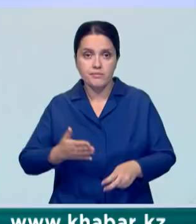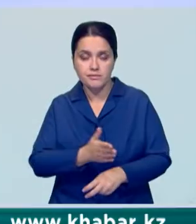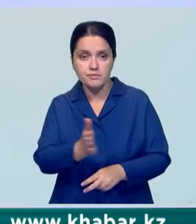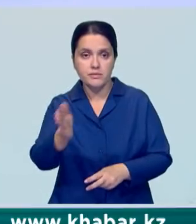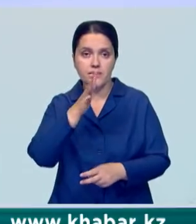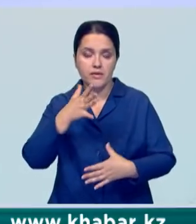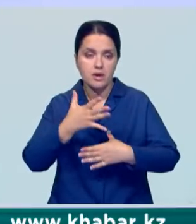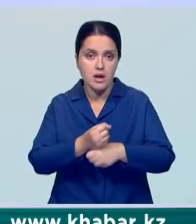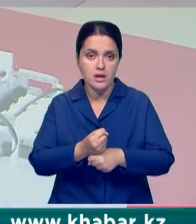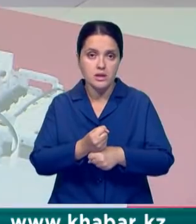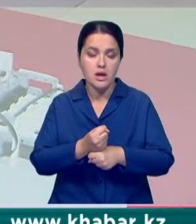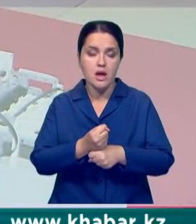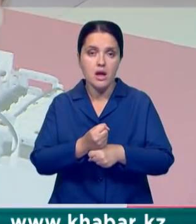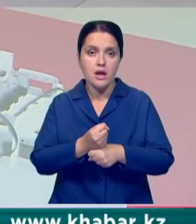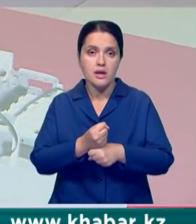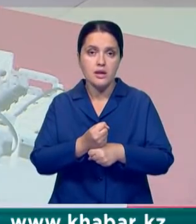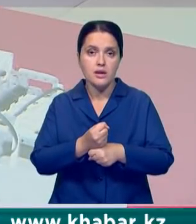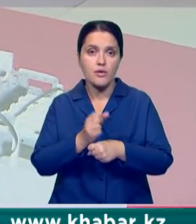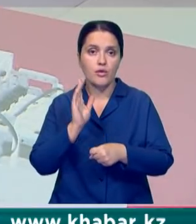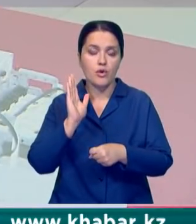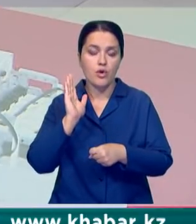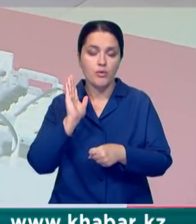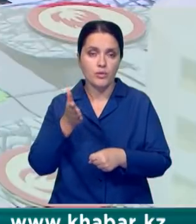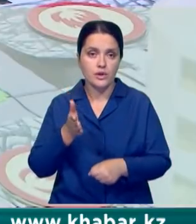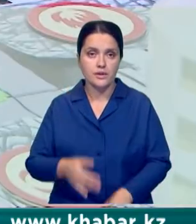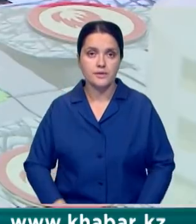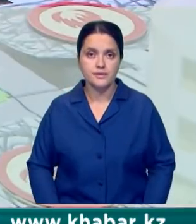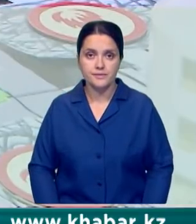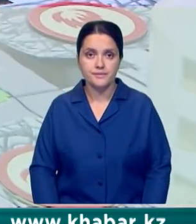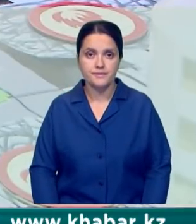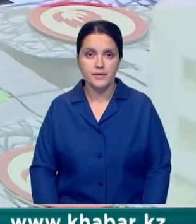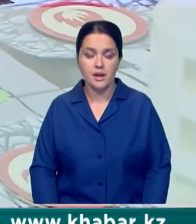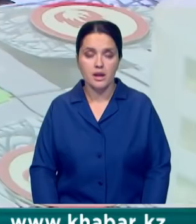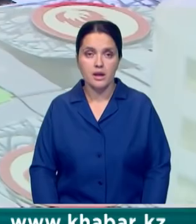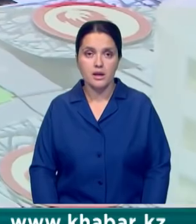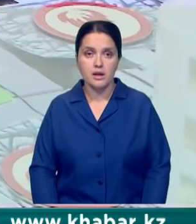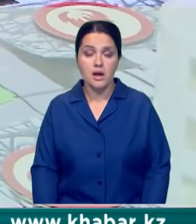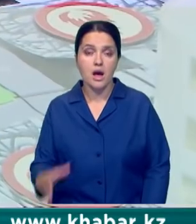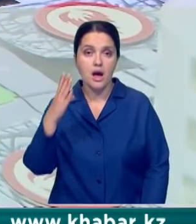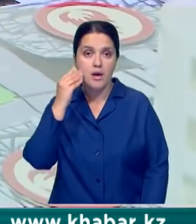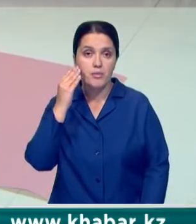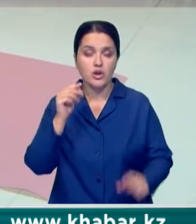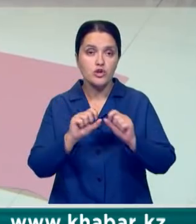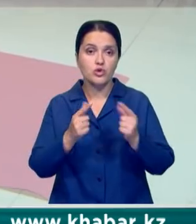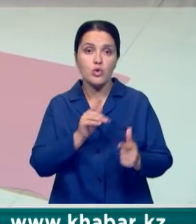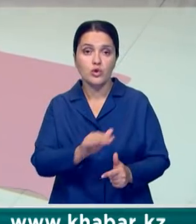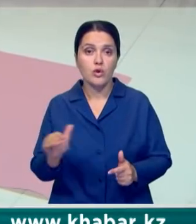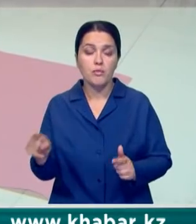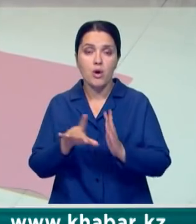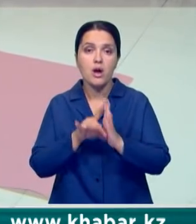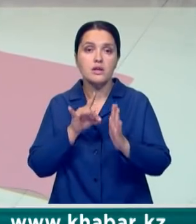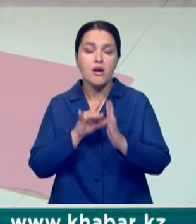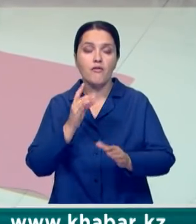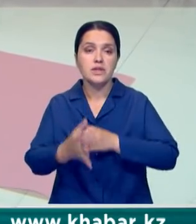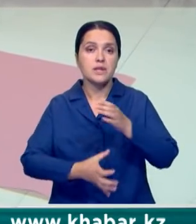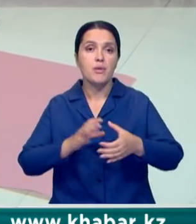одной точки до другой учитывая пробки и затруднения на дорогах свое чудо техники алматинские школьники показали на отборе всемирной